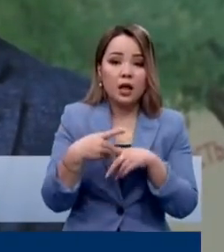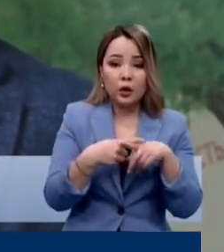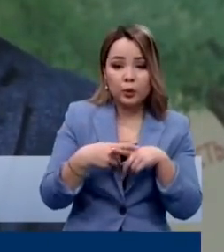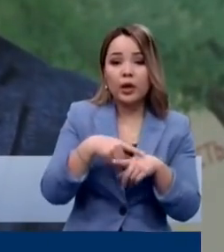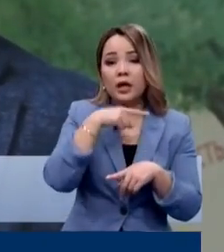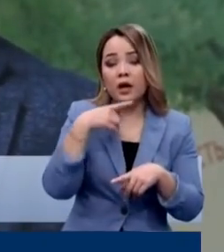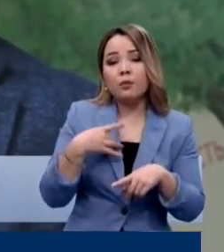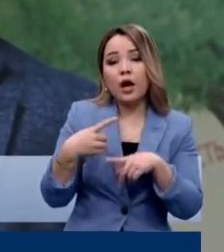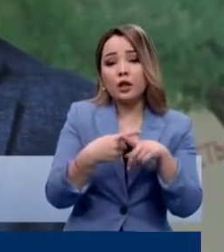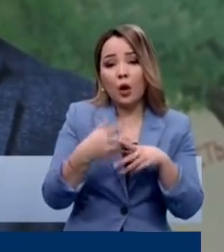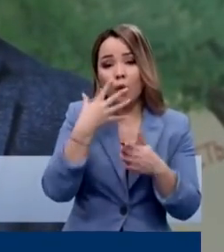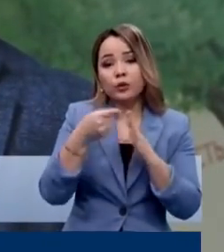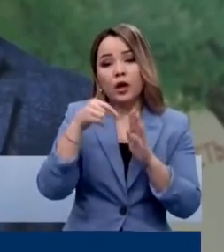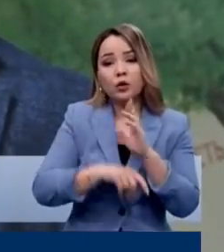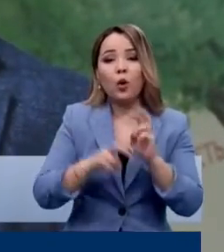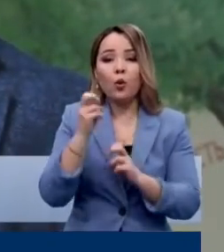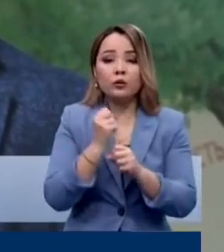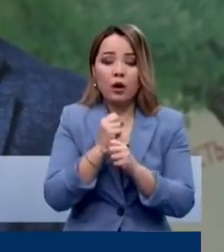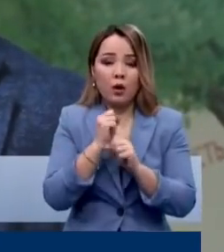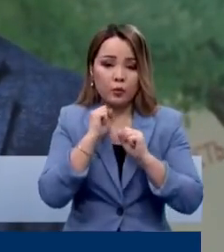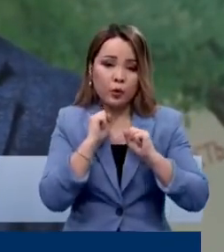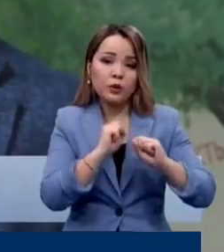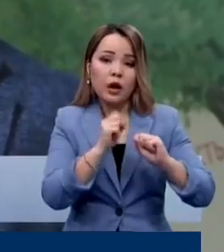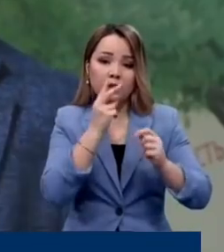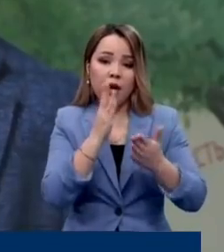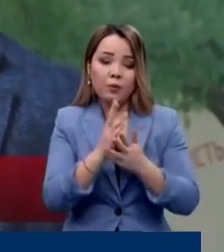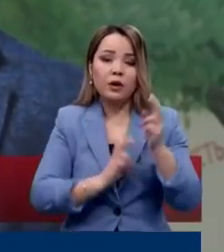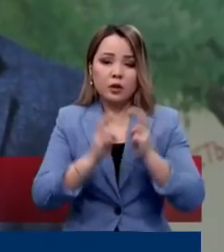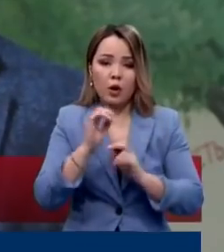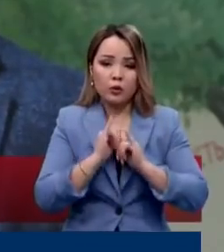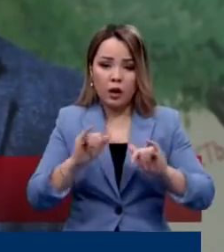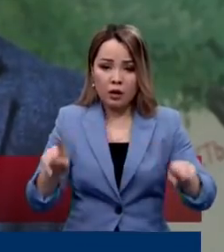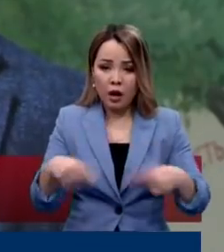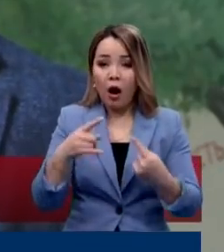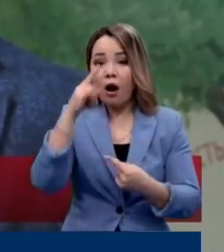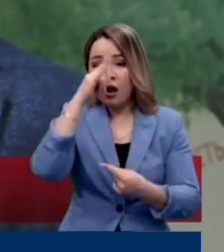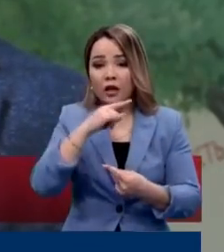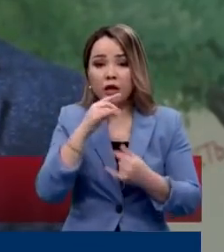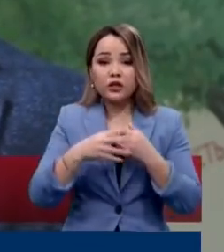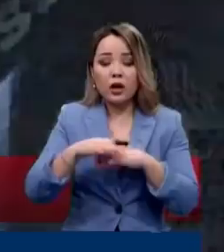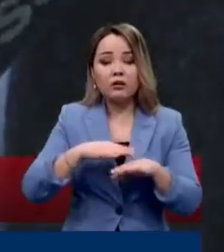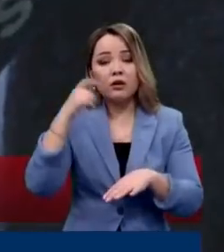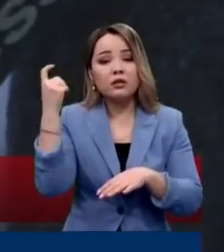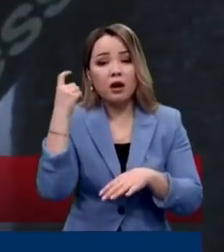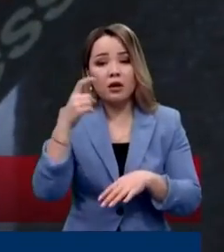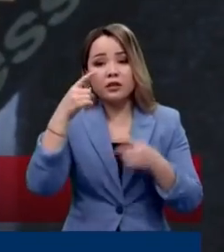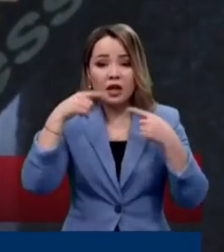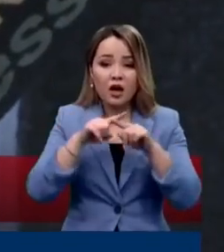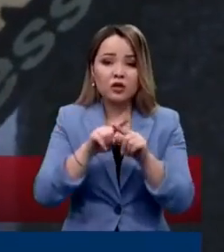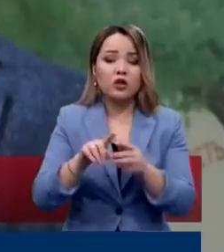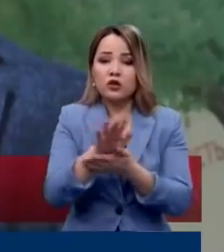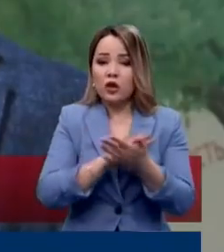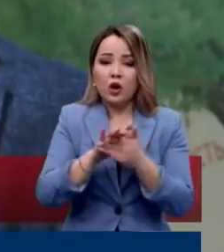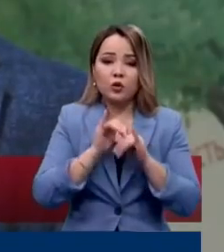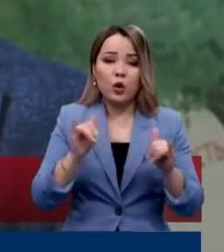мен Беларусия олар өздерінің ішкі өндірісін, мүддесін қорғап отыр. Олар нақты өндіріп отыр. А Қазақ жерінде агротехниканы өндіріп атқан жоқ. Біздің